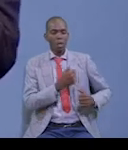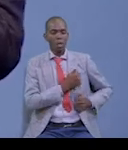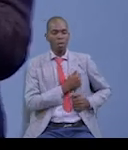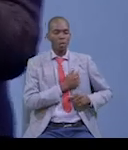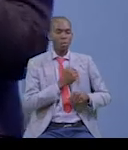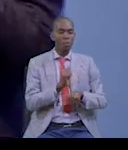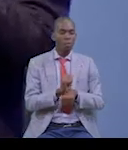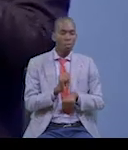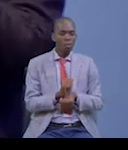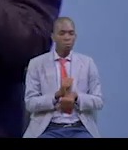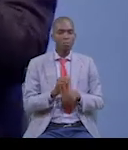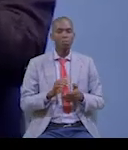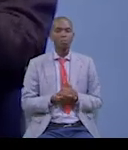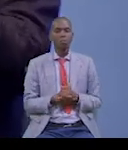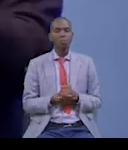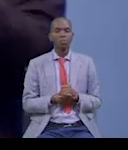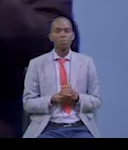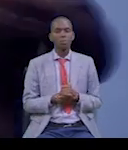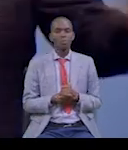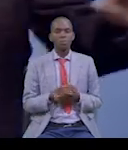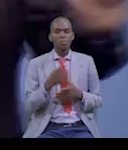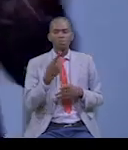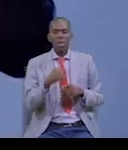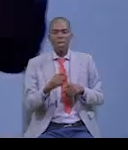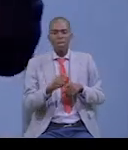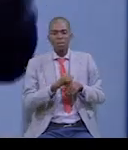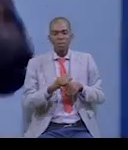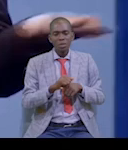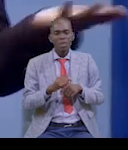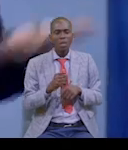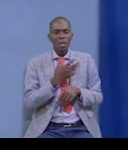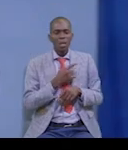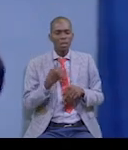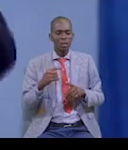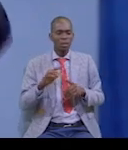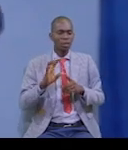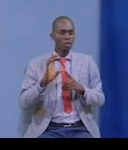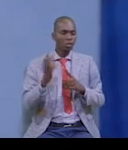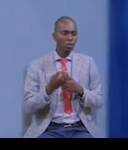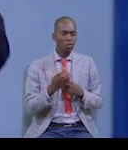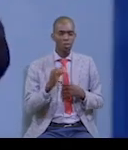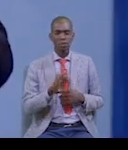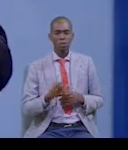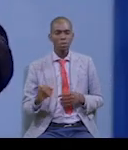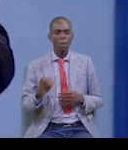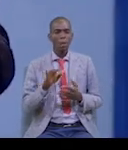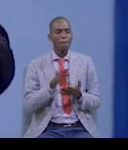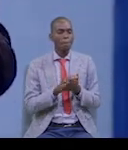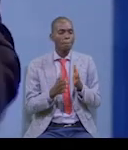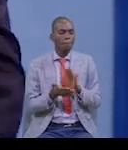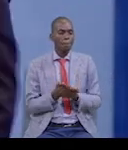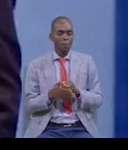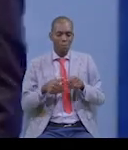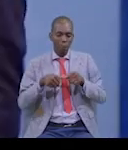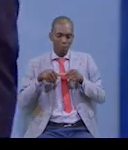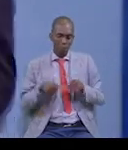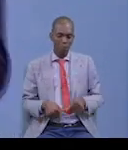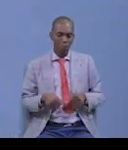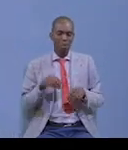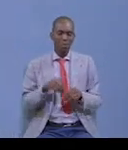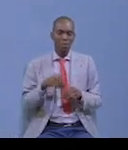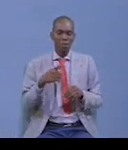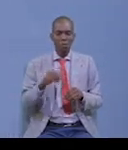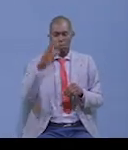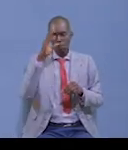సిద్ధంగా లేకపోయినప్పుడు కూడా the training and the condition and the conditioning becomes permanent. Ayoka shikshana